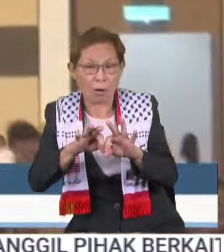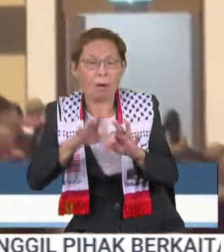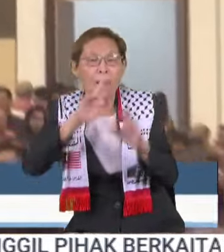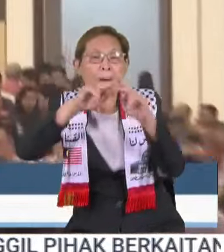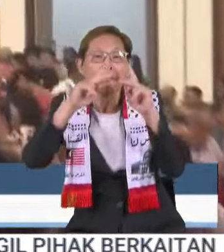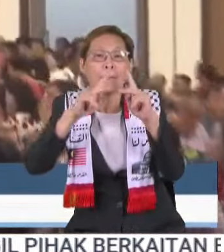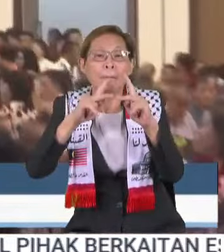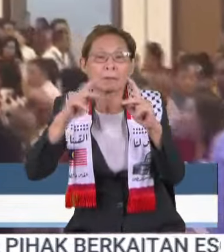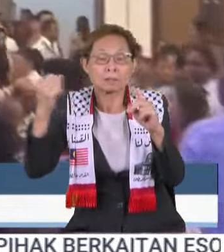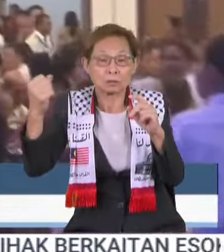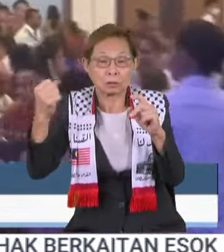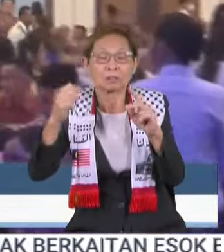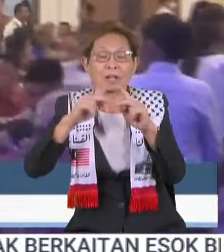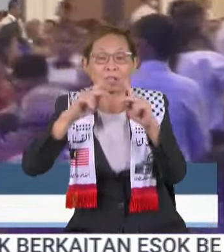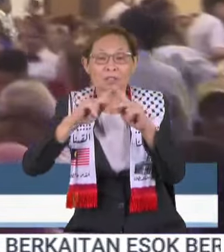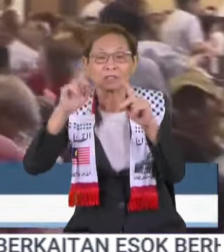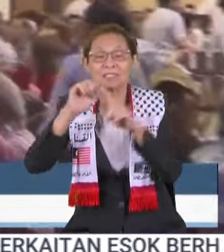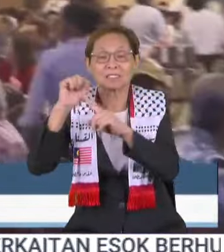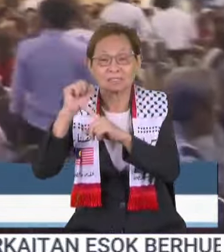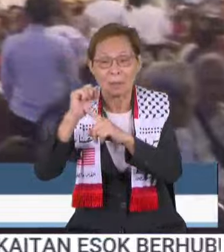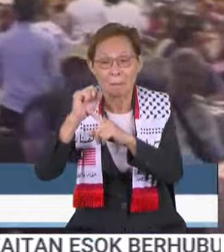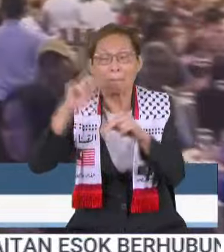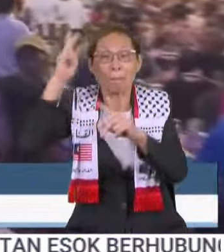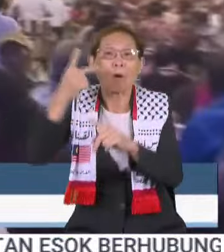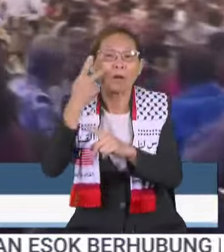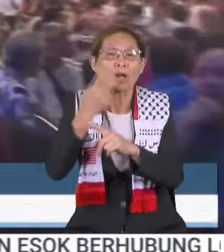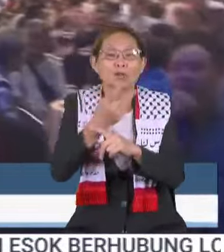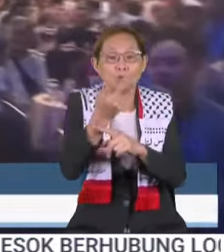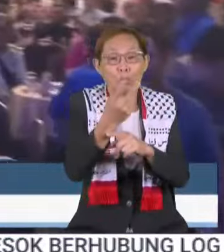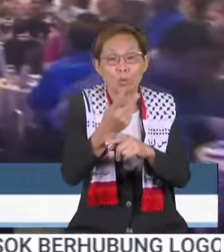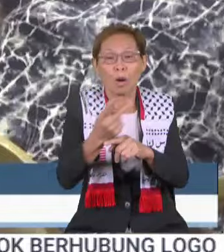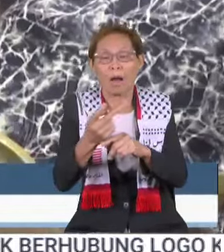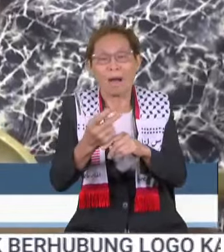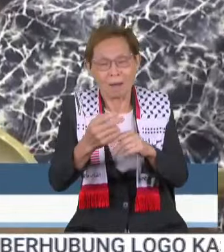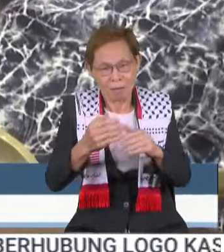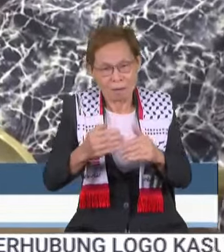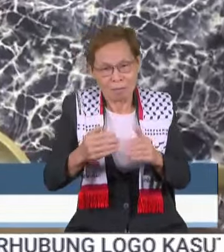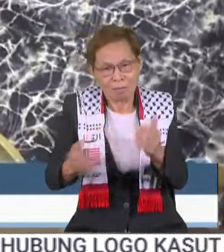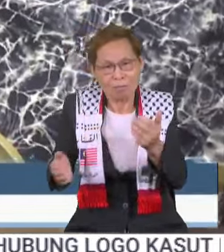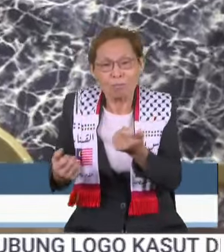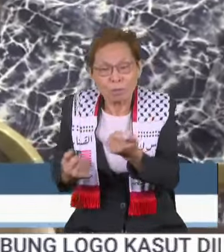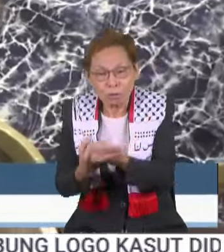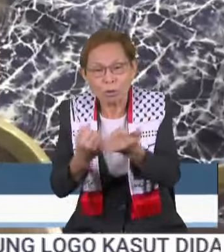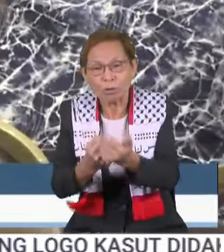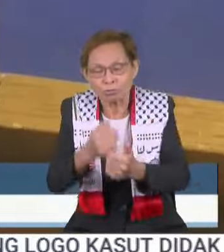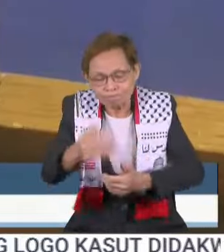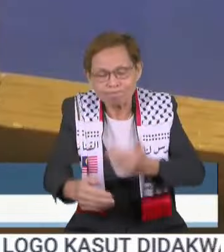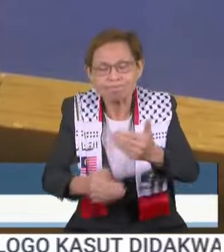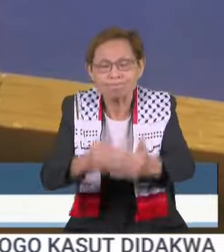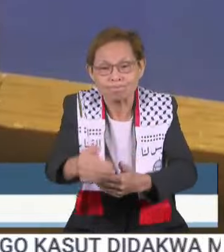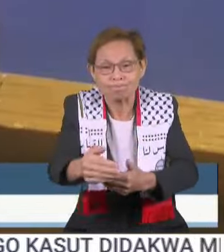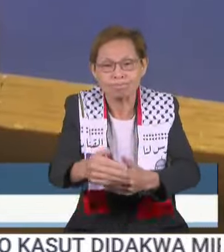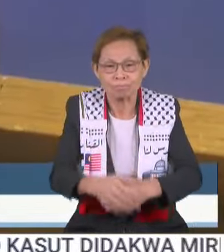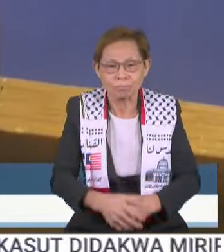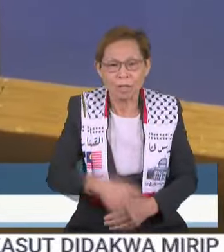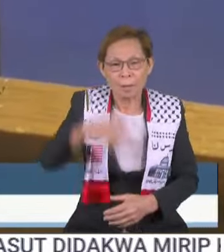politik dan kestabilan, dua elemen mendorong pembangunan negeri ke hadapan. PSB